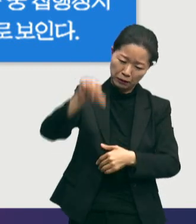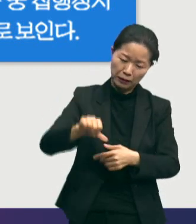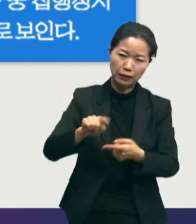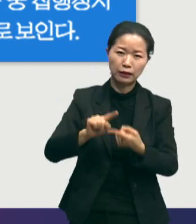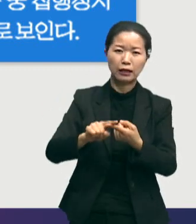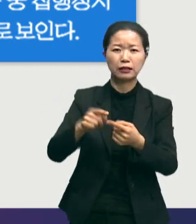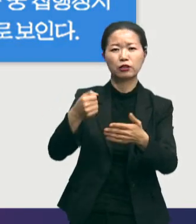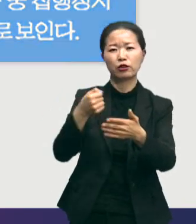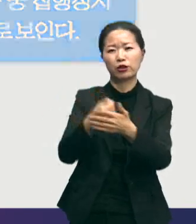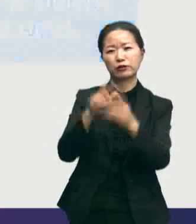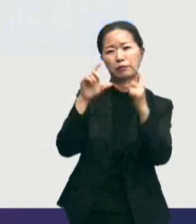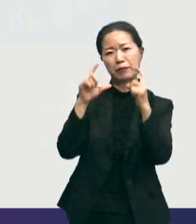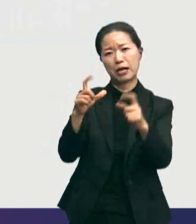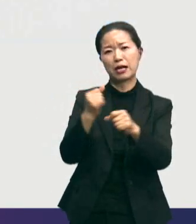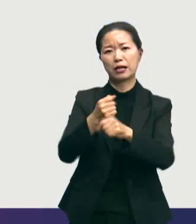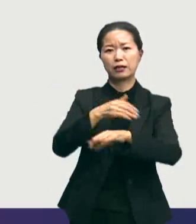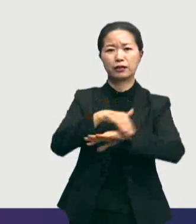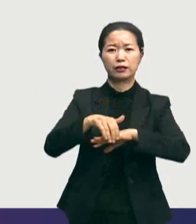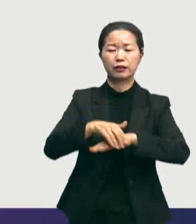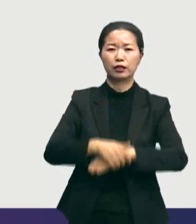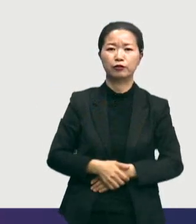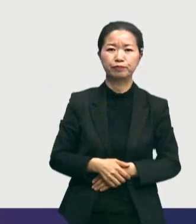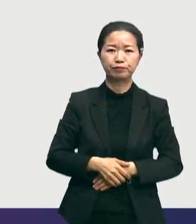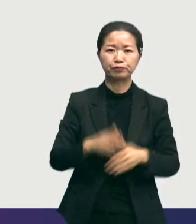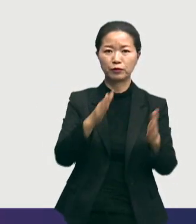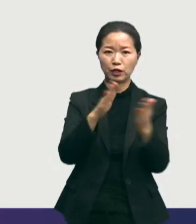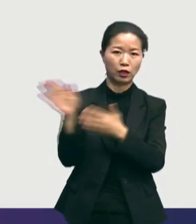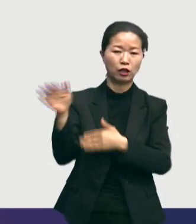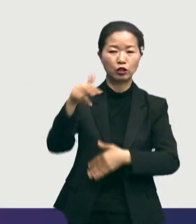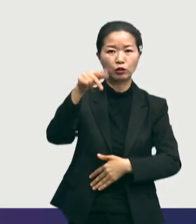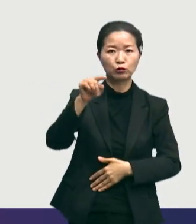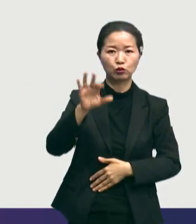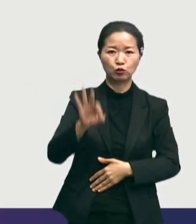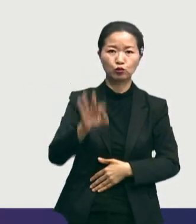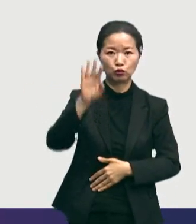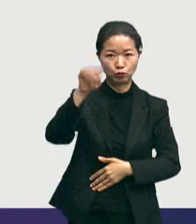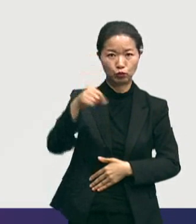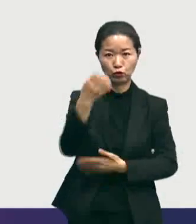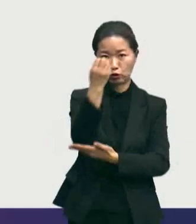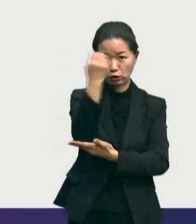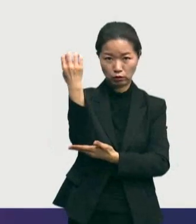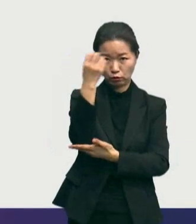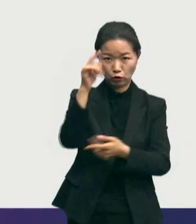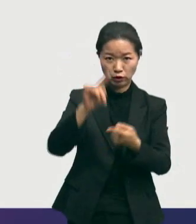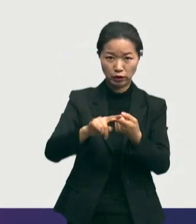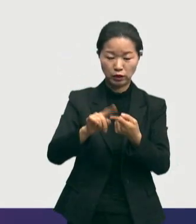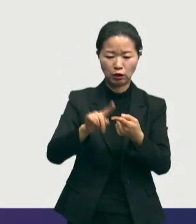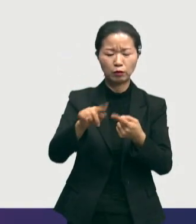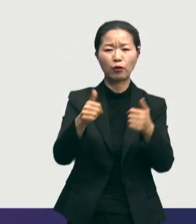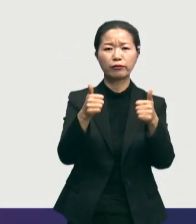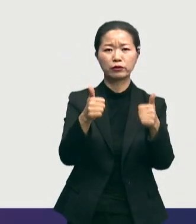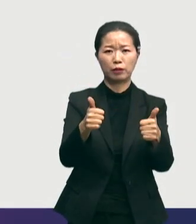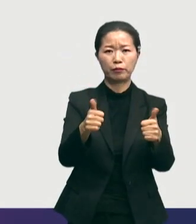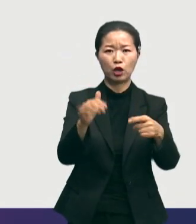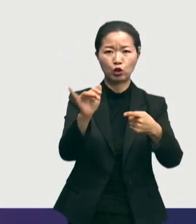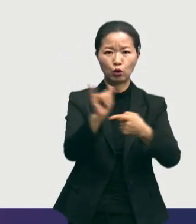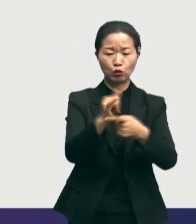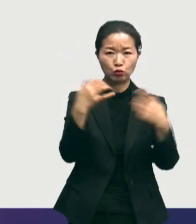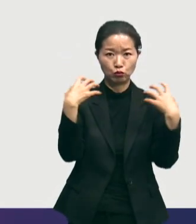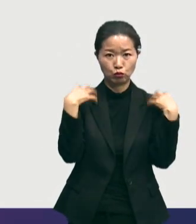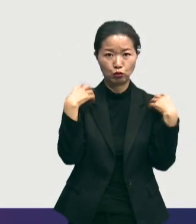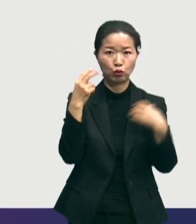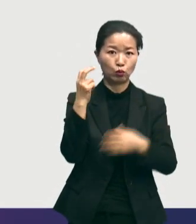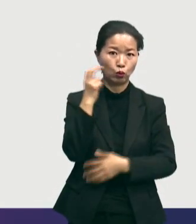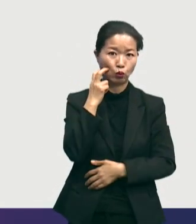보인다고 보도했습니다. 다음은 중부일보 기사 자세히 알아봅니다. 이번 재판은 연수구청이